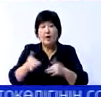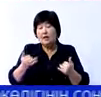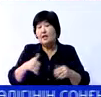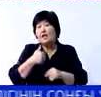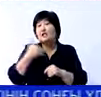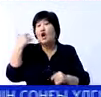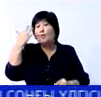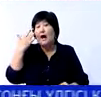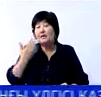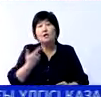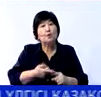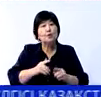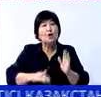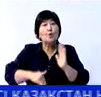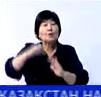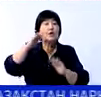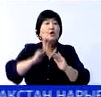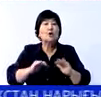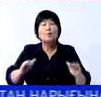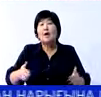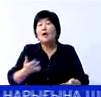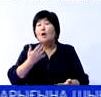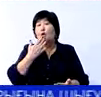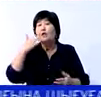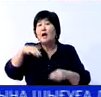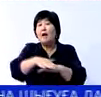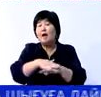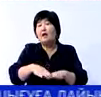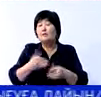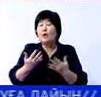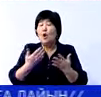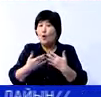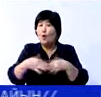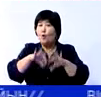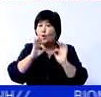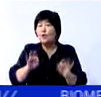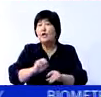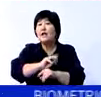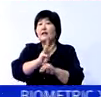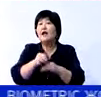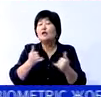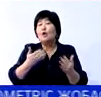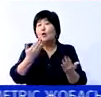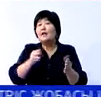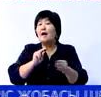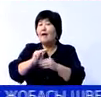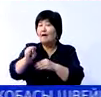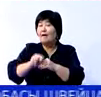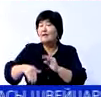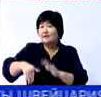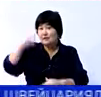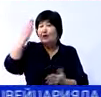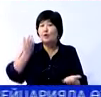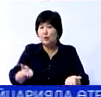мақсат осы өскелең ұрпаққа халқымыздың ұлттық қолөнерін дәріптеу, олардың бойына сіңіру